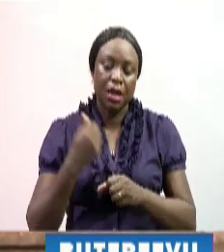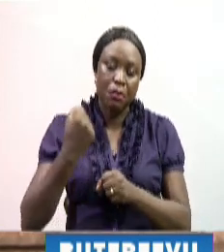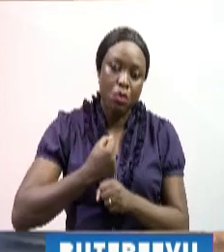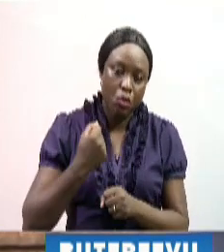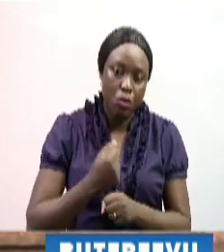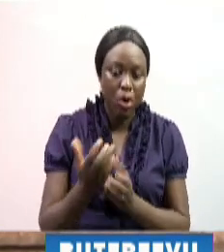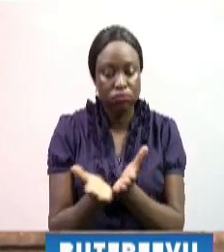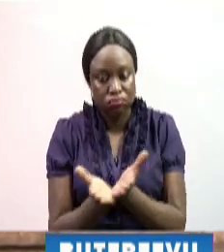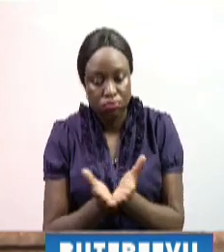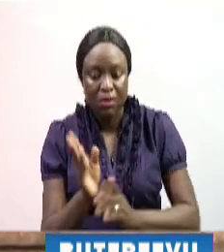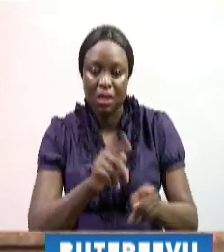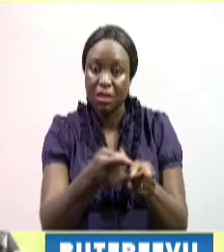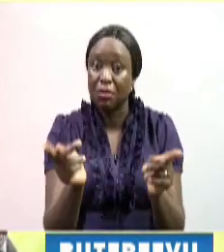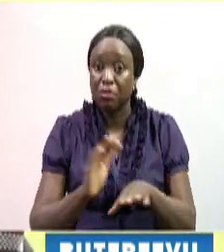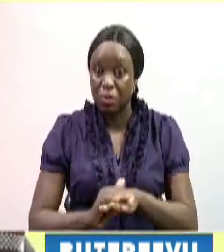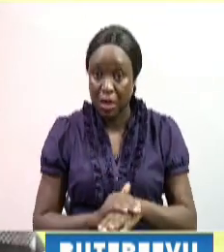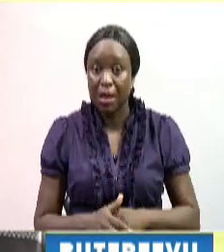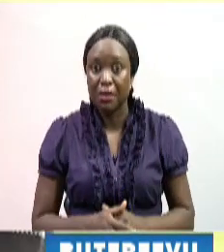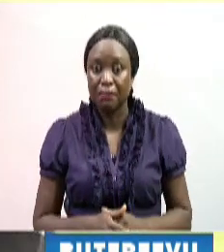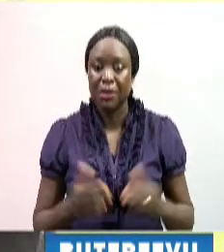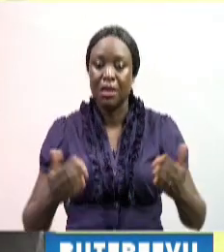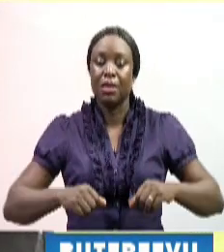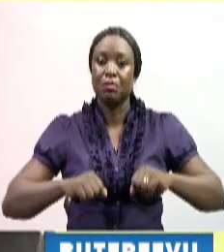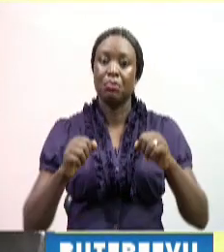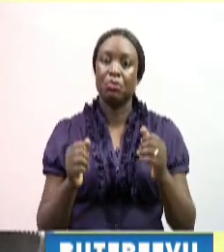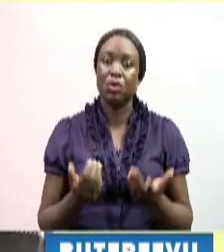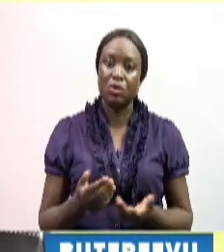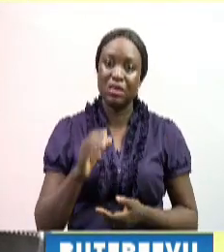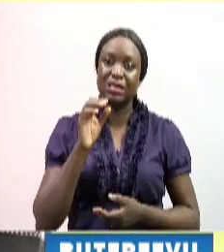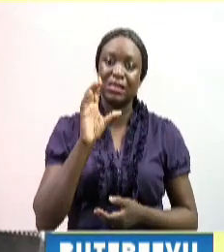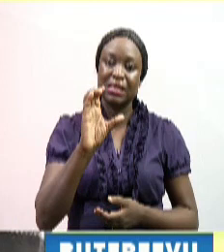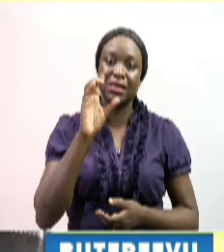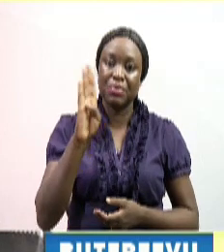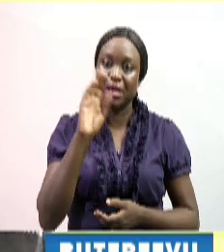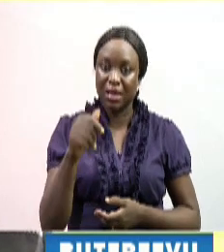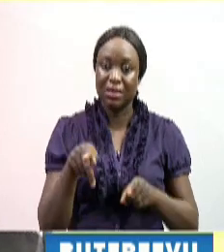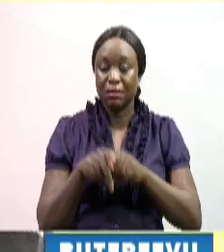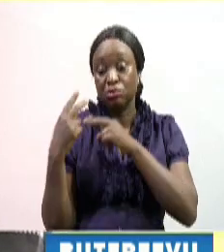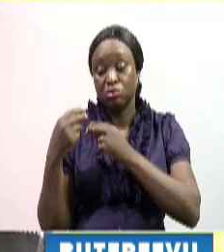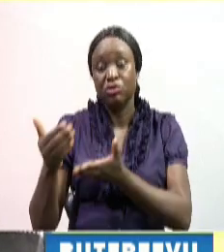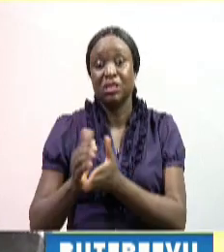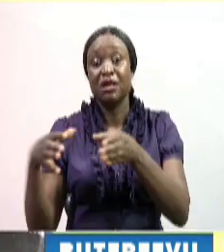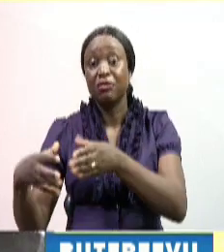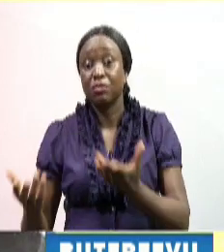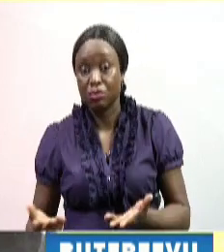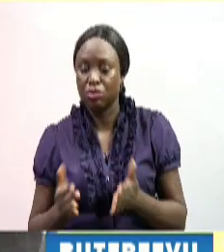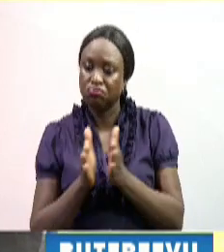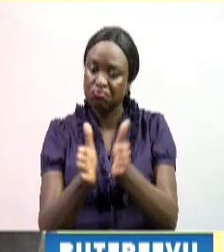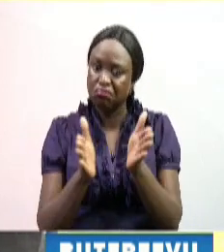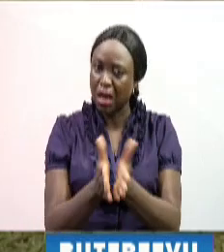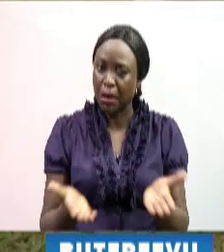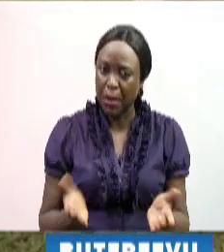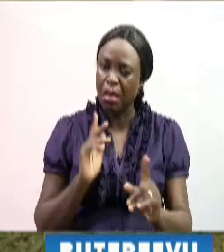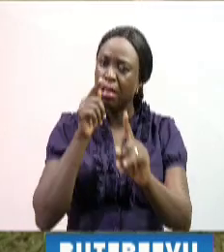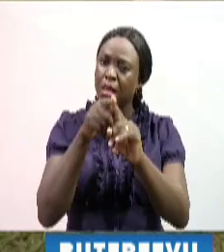eri abantu ba Ssaabasajja Kabaka. Senkulu wa CBS era avunaanyizibwa ku CBS Peosa omukungu Michael Kawoya Mwebe atubulidde nti